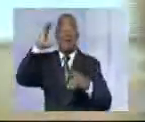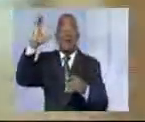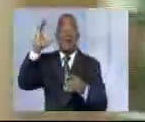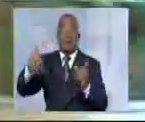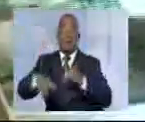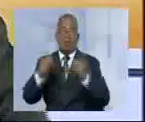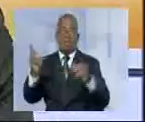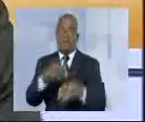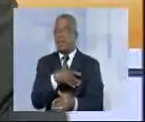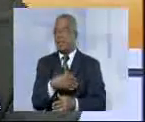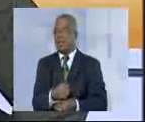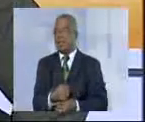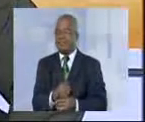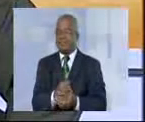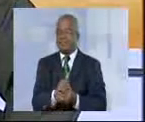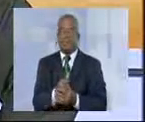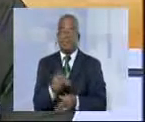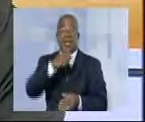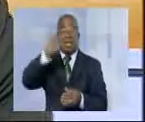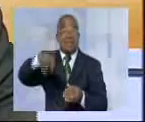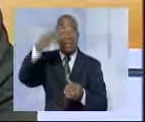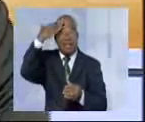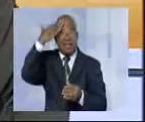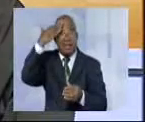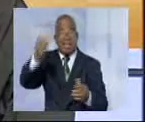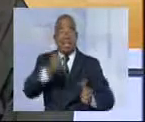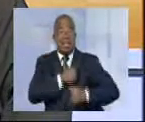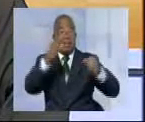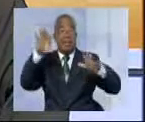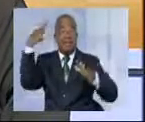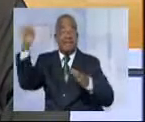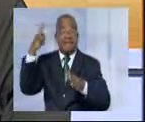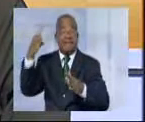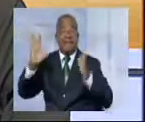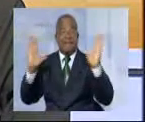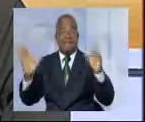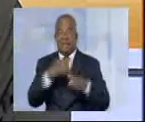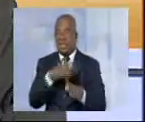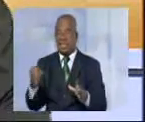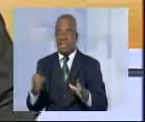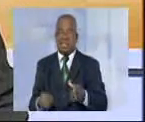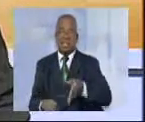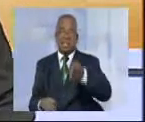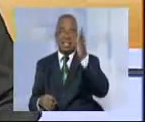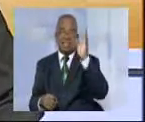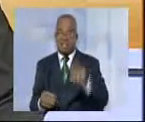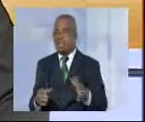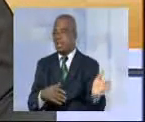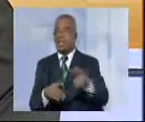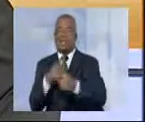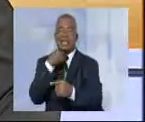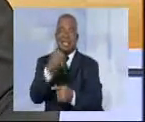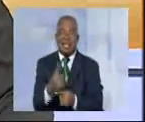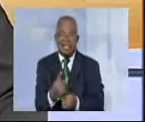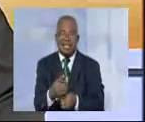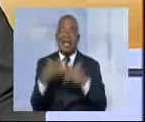Paris. Et puis sachez que l'armée française a passé hier le relais à l'armée du Burkina Faso à Tombouctou,